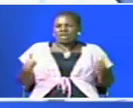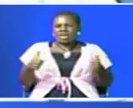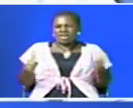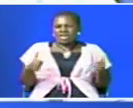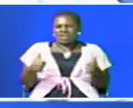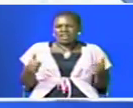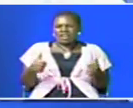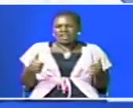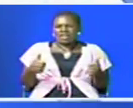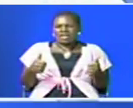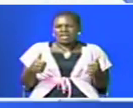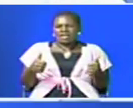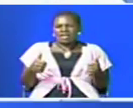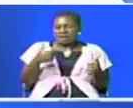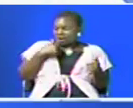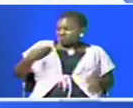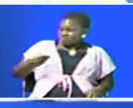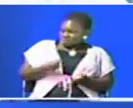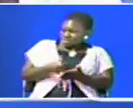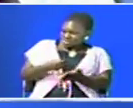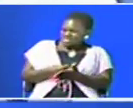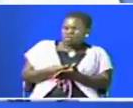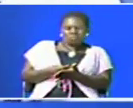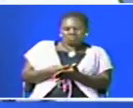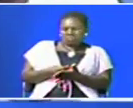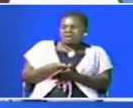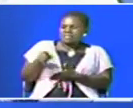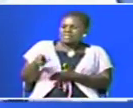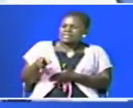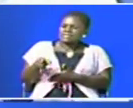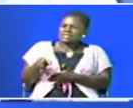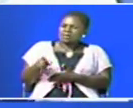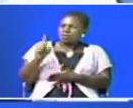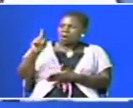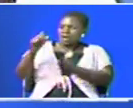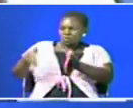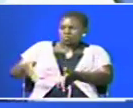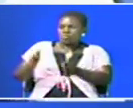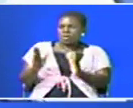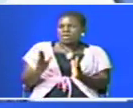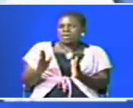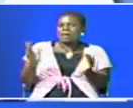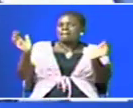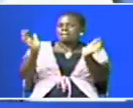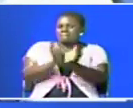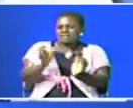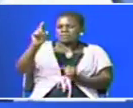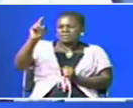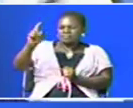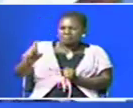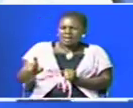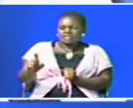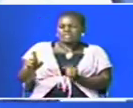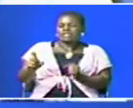hata zaidi ya huku, pengine alikuwa na pesa. Sasa hizi, katika hii moja pia, hizi adhabu lazima